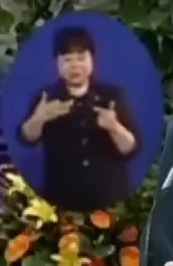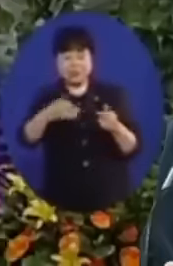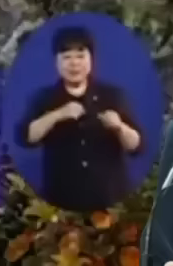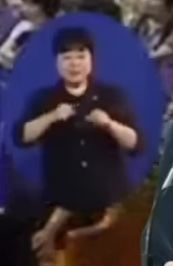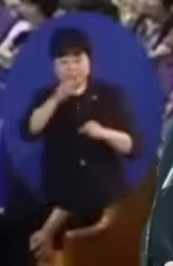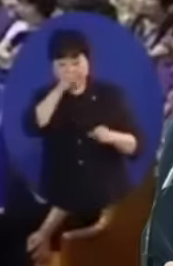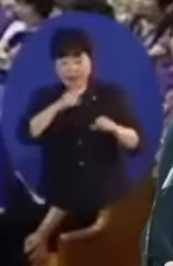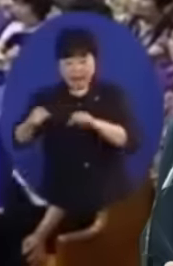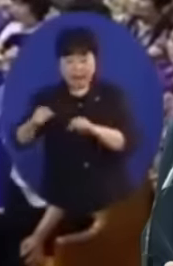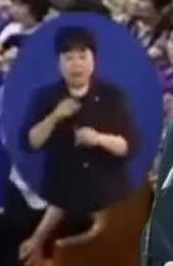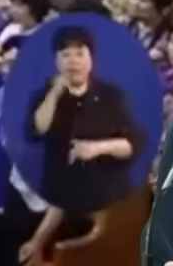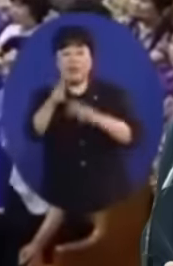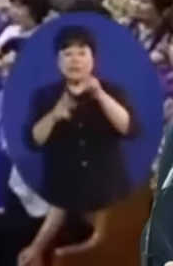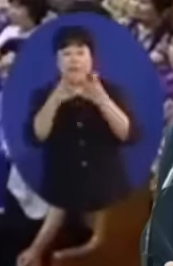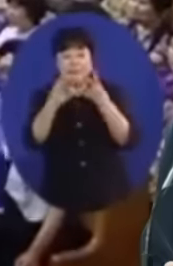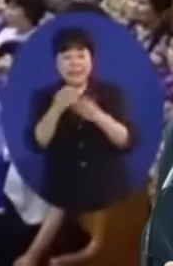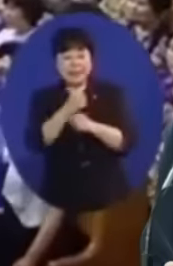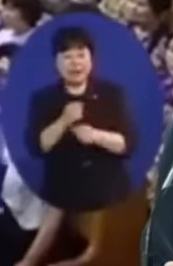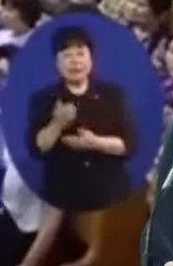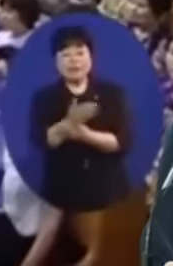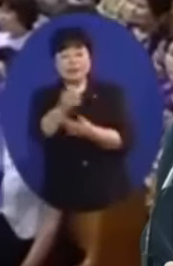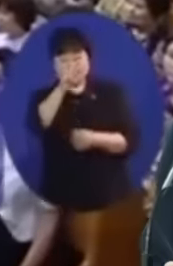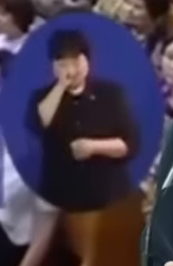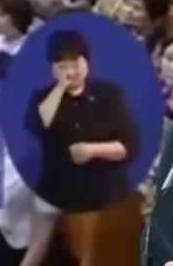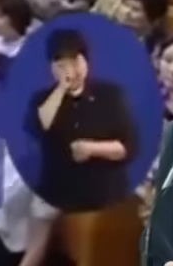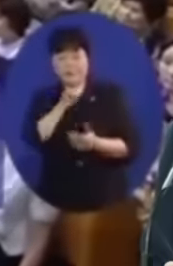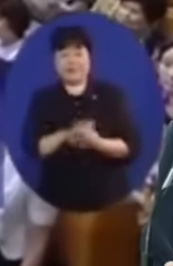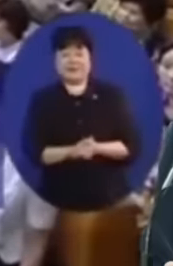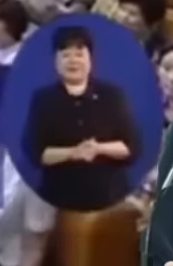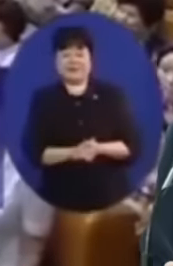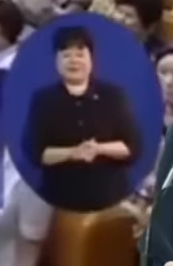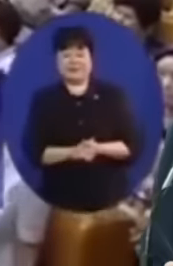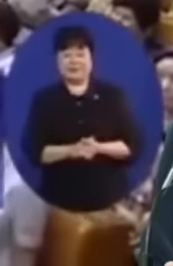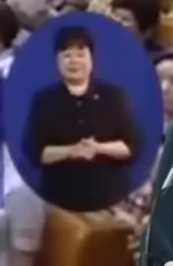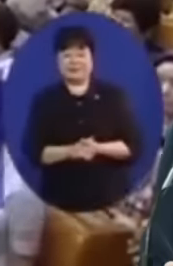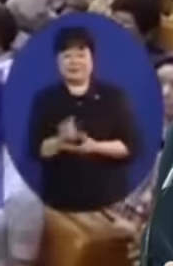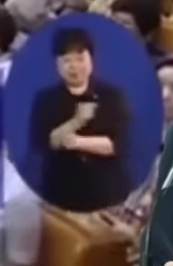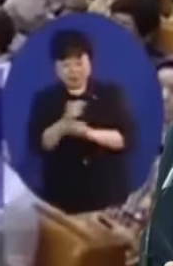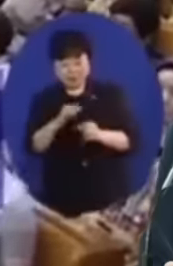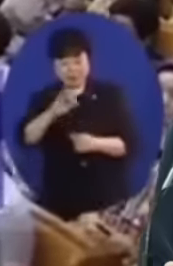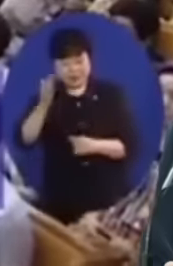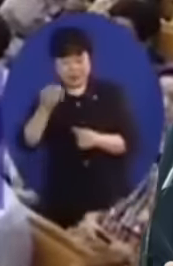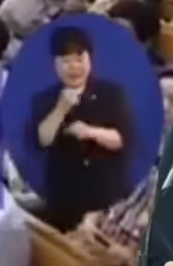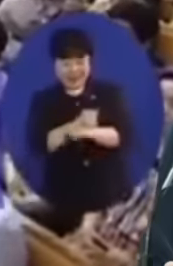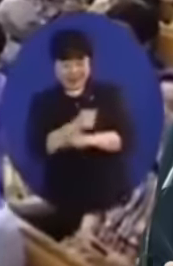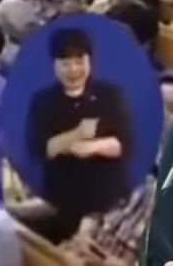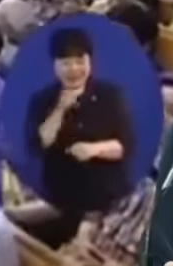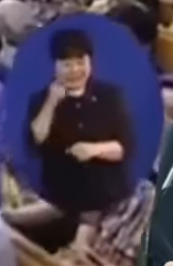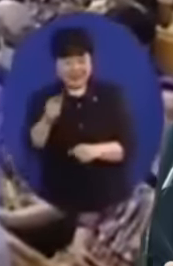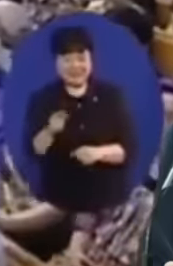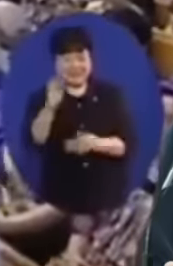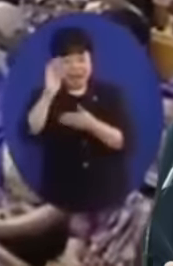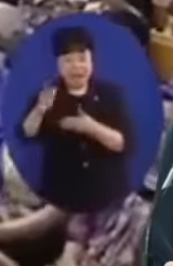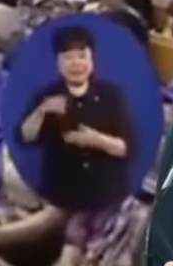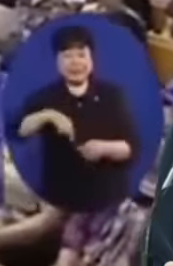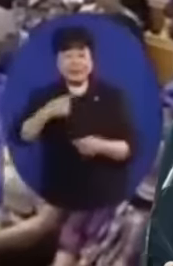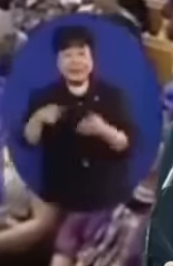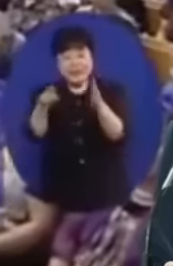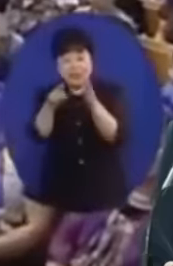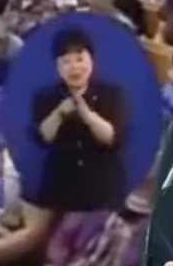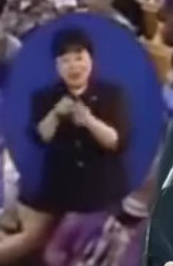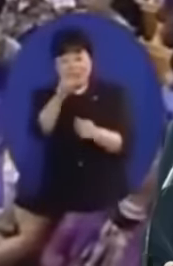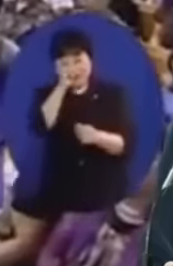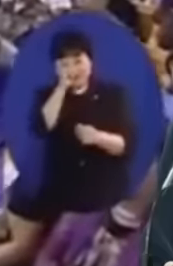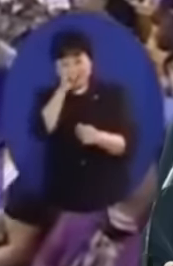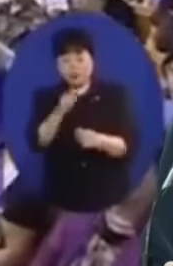행하고 선한 사업을 많이 하고 나누어 주기를 좋아하며 너그러운 자가 되게 하라. 이것이 장래 자기를 위하여